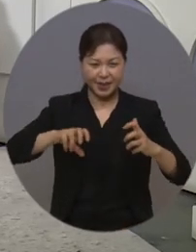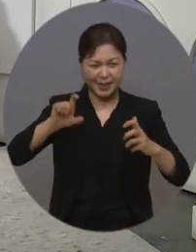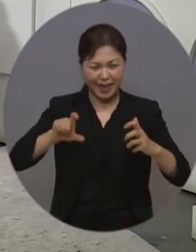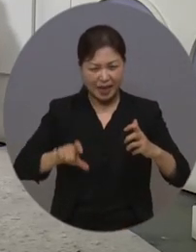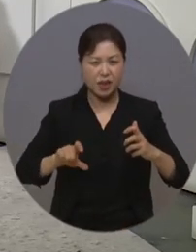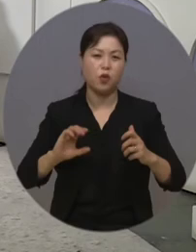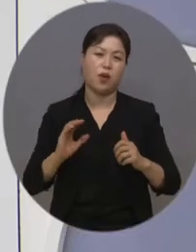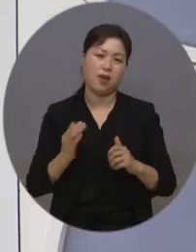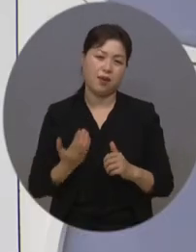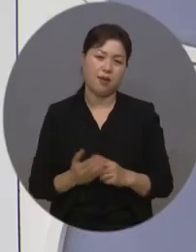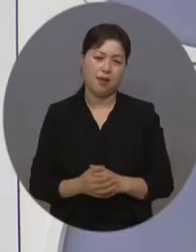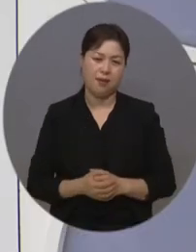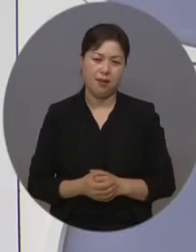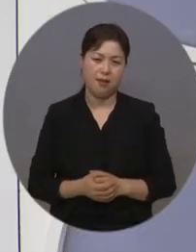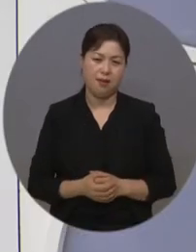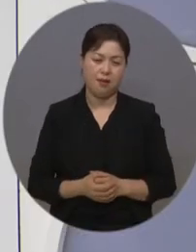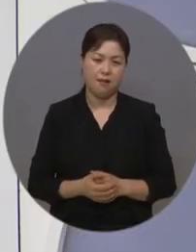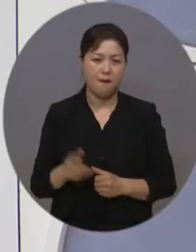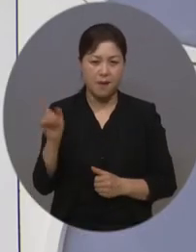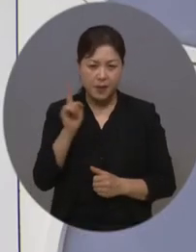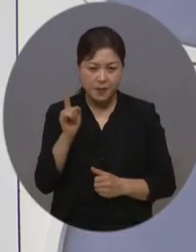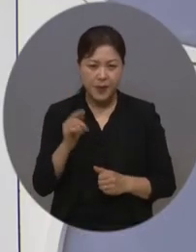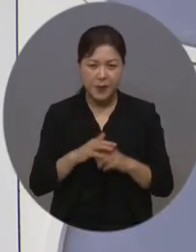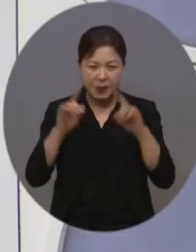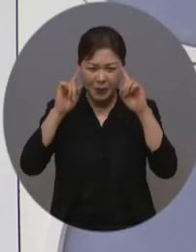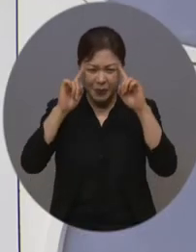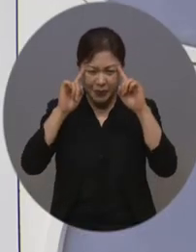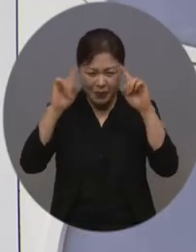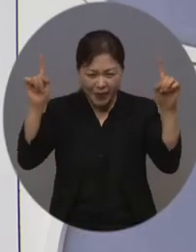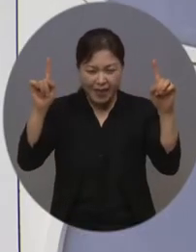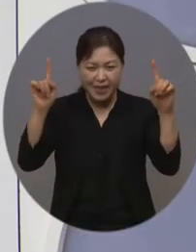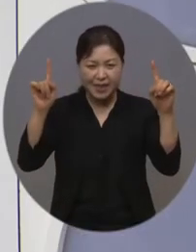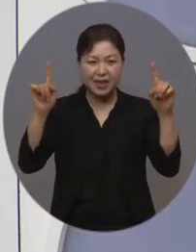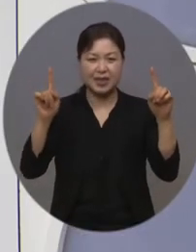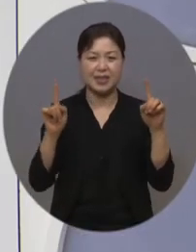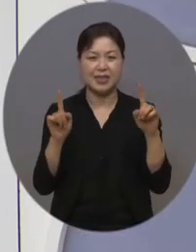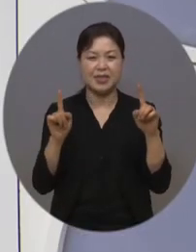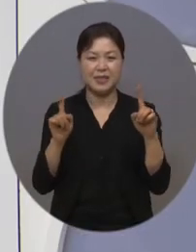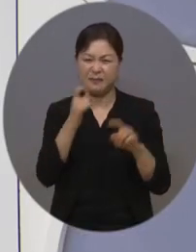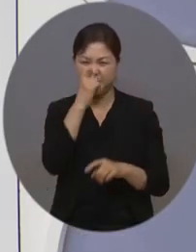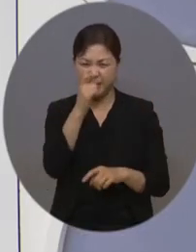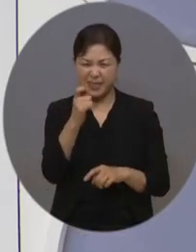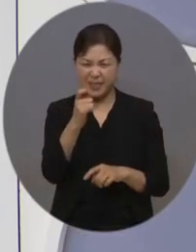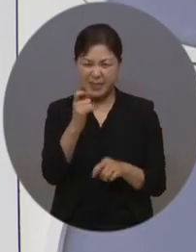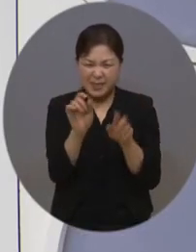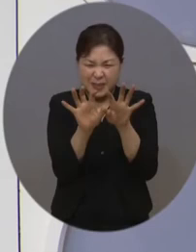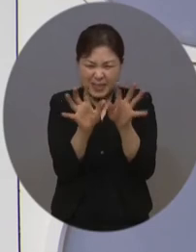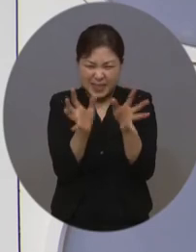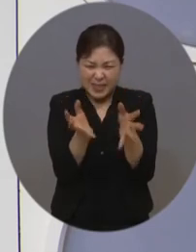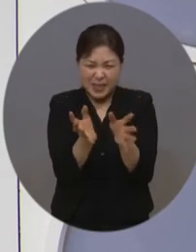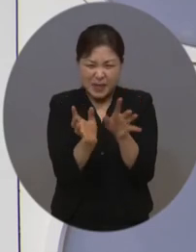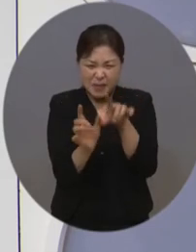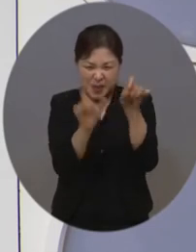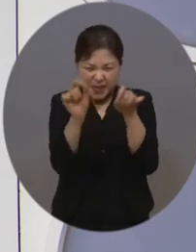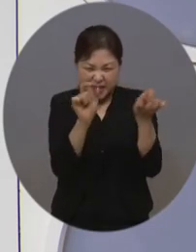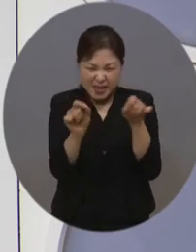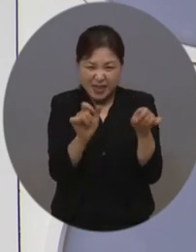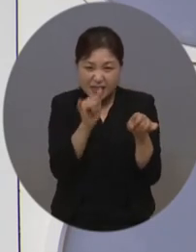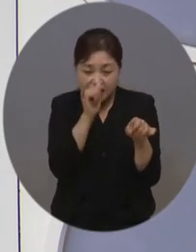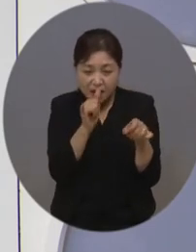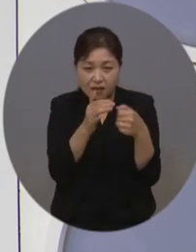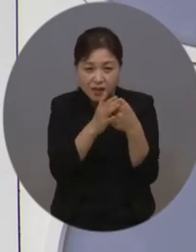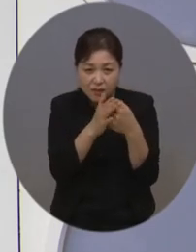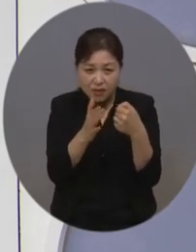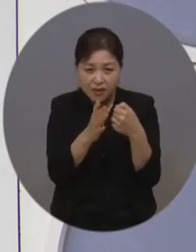네. 그러니까 예, 마치 성난 고슴도치 같이 누가 건드리면 뭐 폭발을 해야 되니까. 근데 그걸 폭발을 할